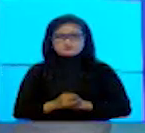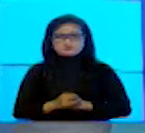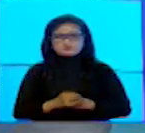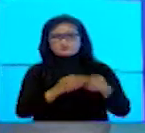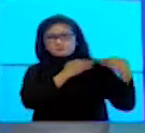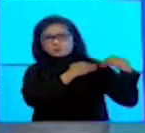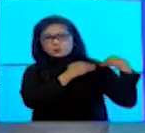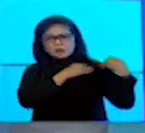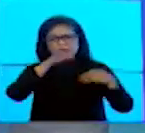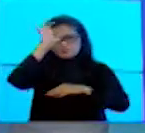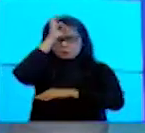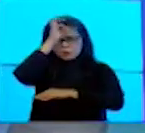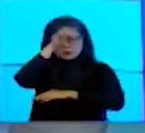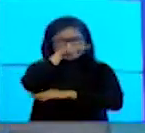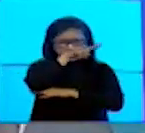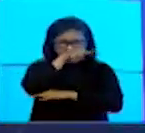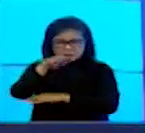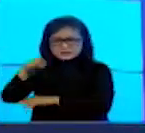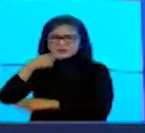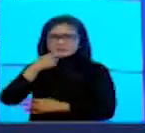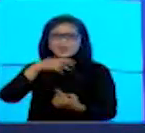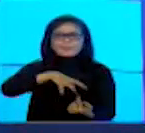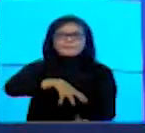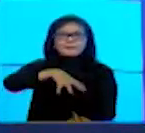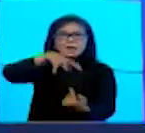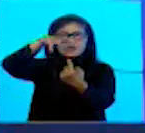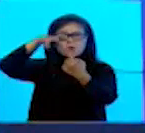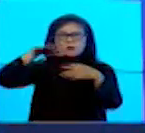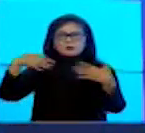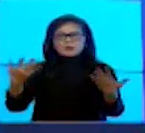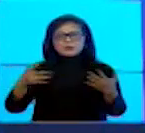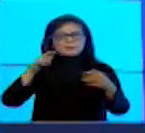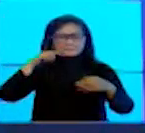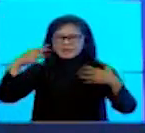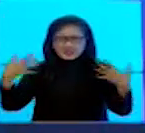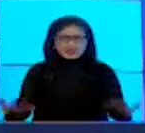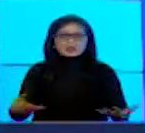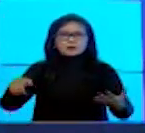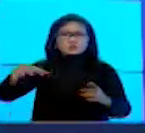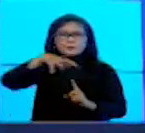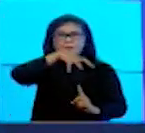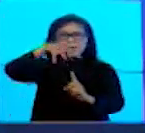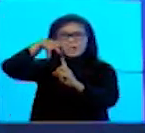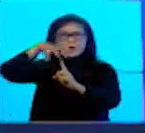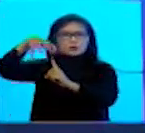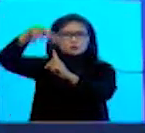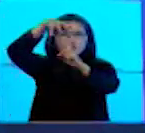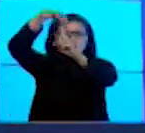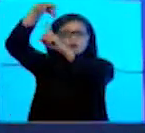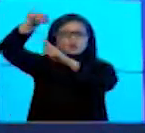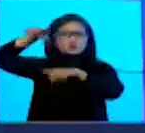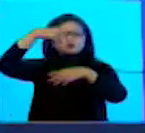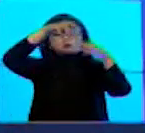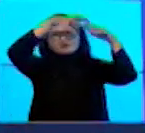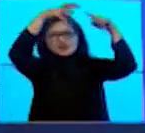Aparat gencar merazia balon udara, namun masih marak balon udara berterbangan. Salah satu balon udara jatuh di gudang Bulog,